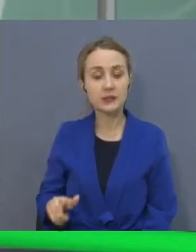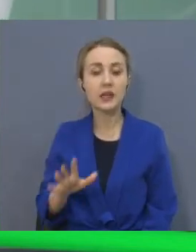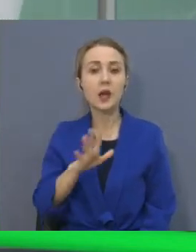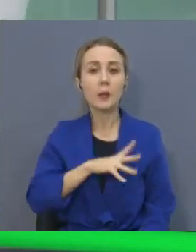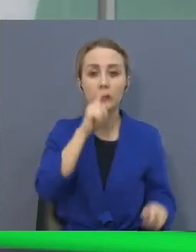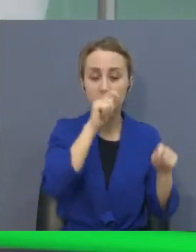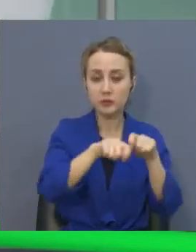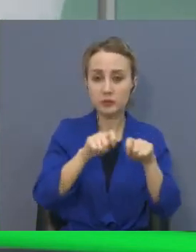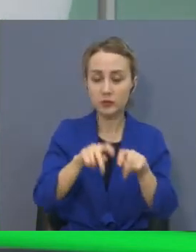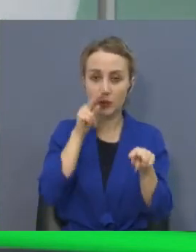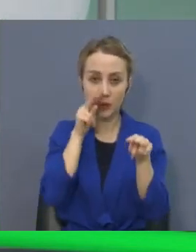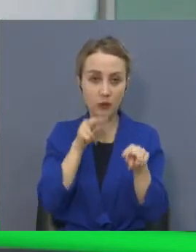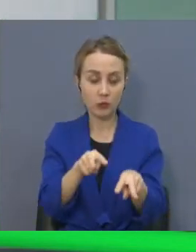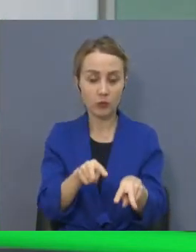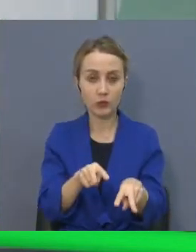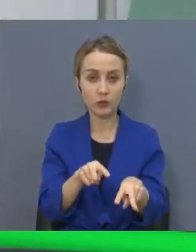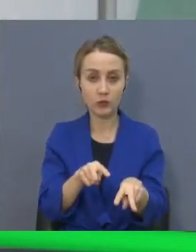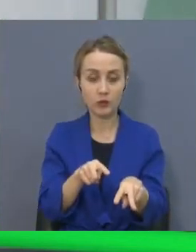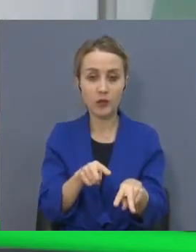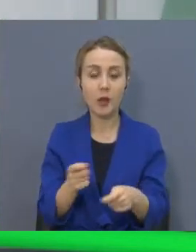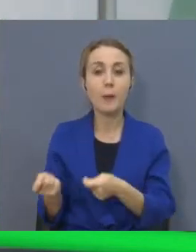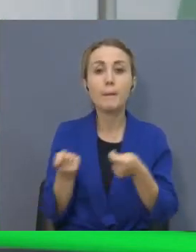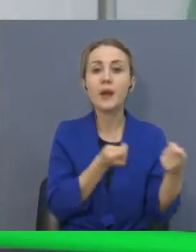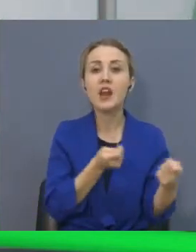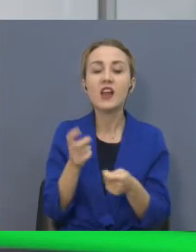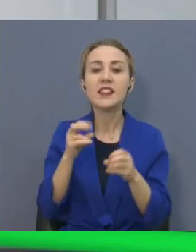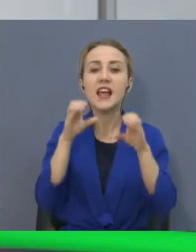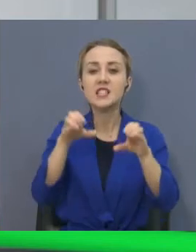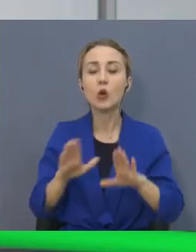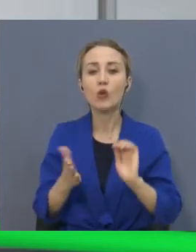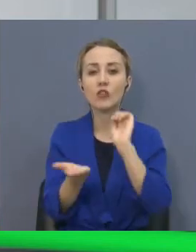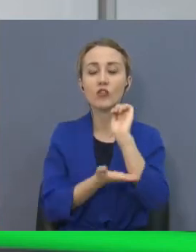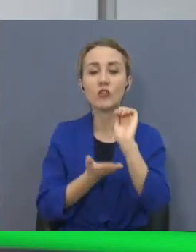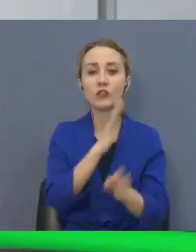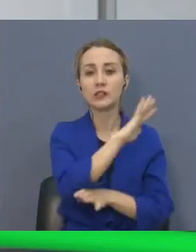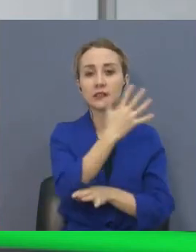порядка взяли под контроль перевозку незаконно вырубленных хвойных деревьев.